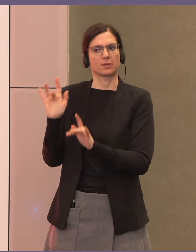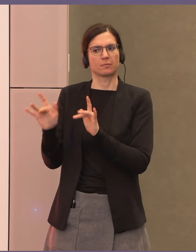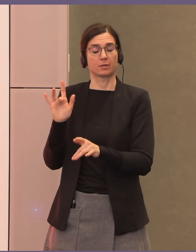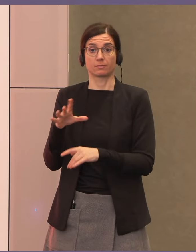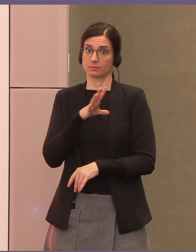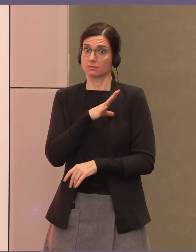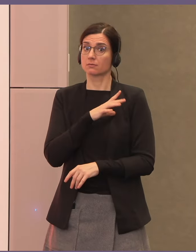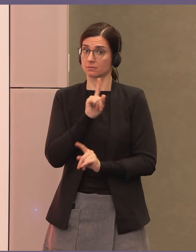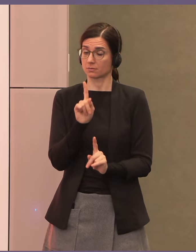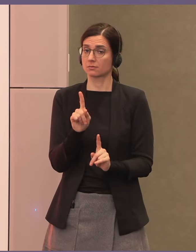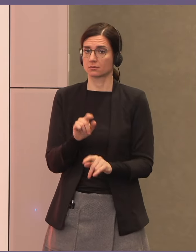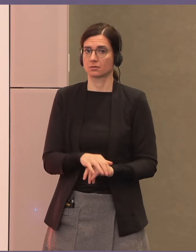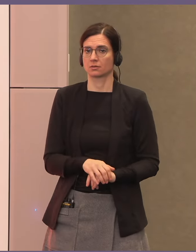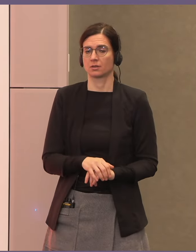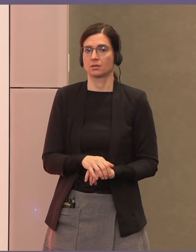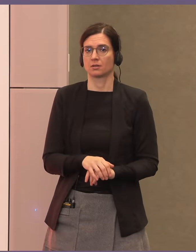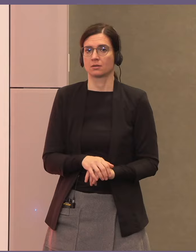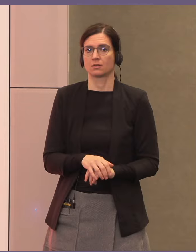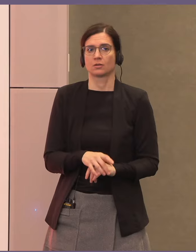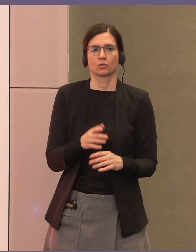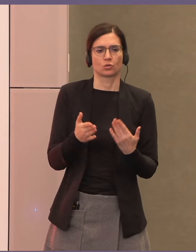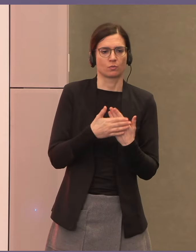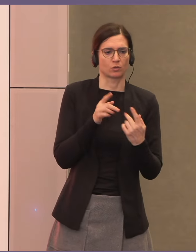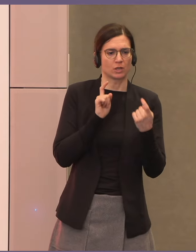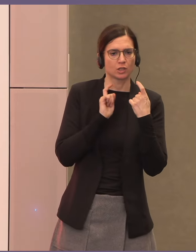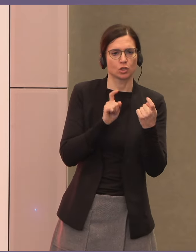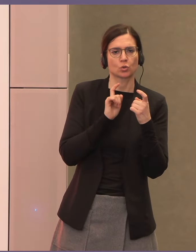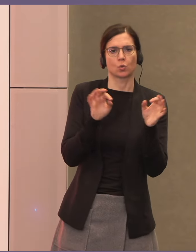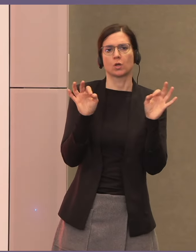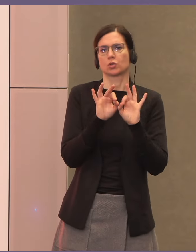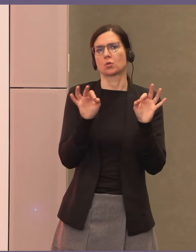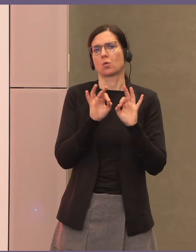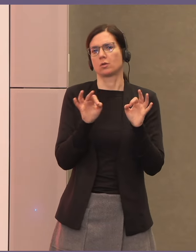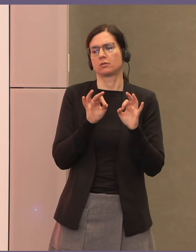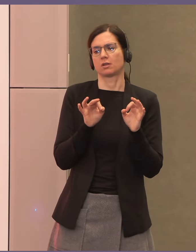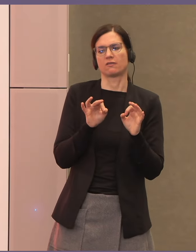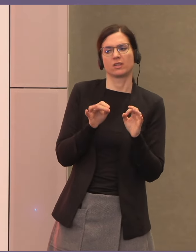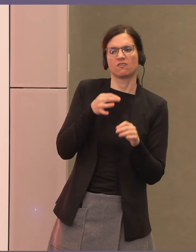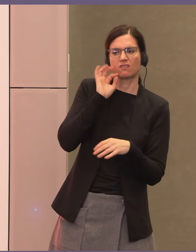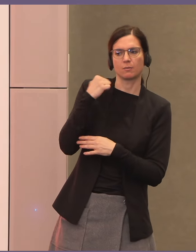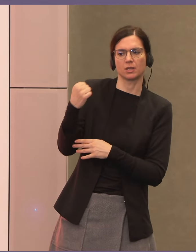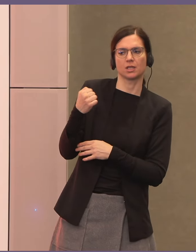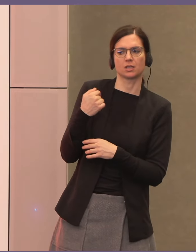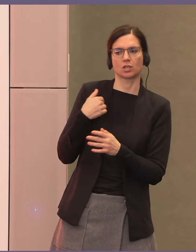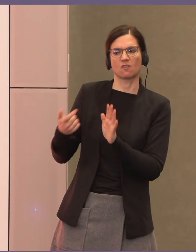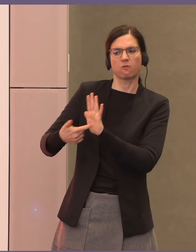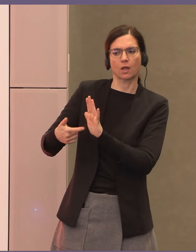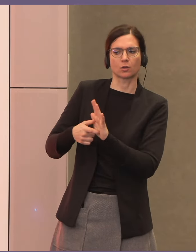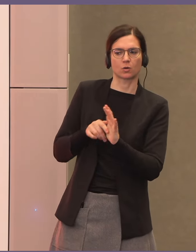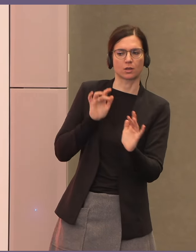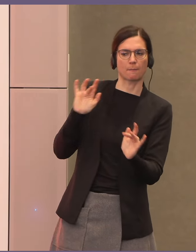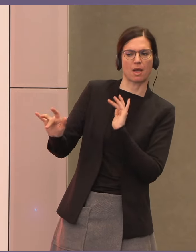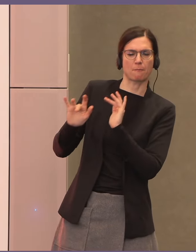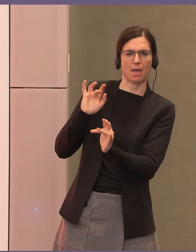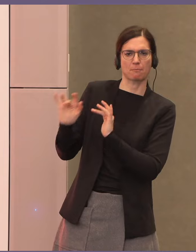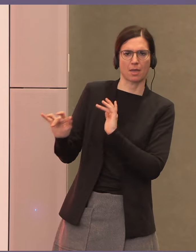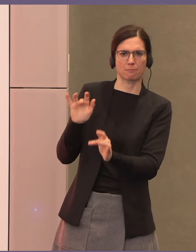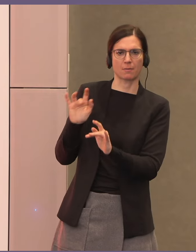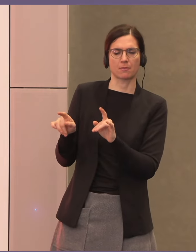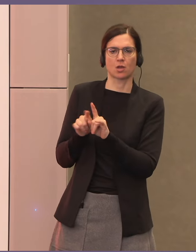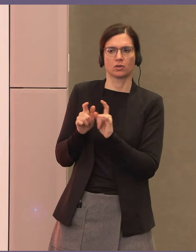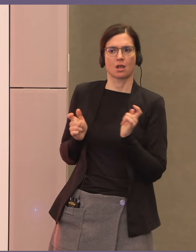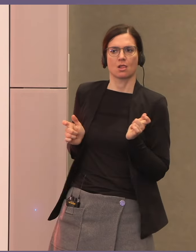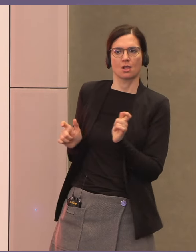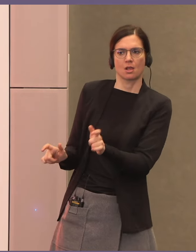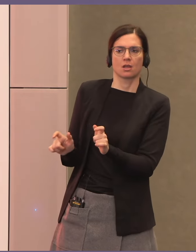Diese Angriffe laufen über Diskurse und Narrativen, welche Feministinnen und ihre Anforderungen nach Gleichstellung und